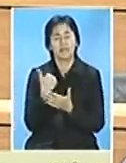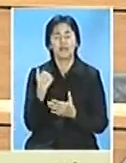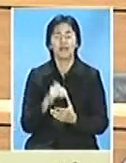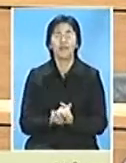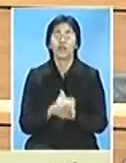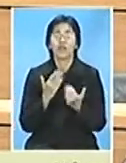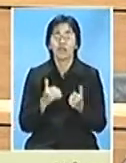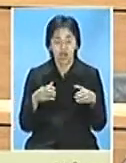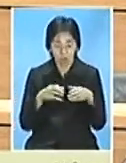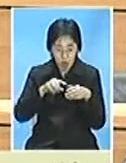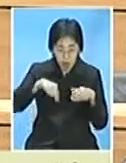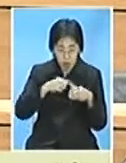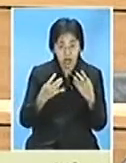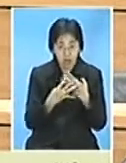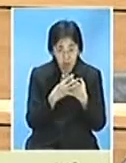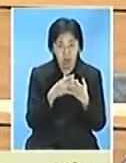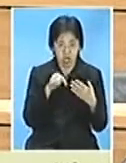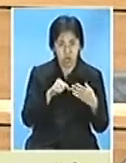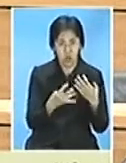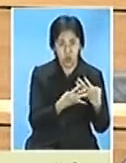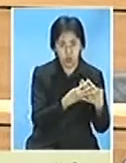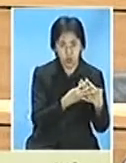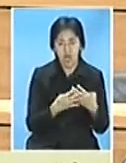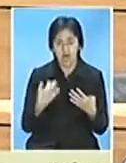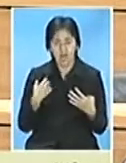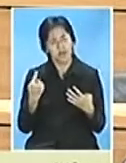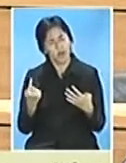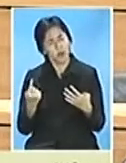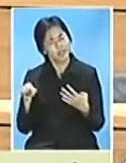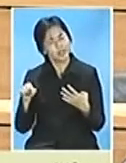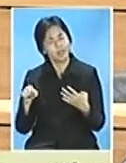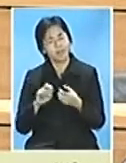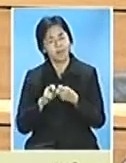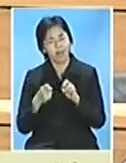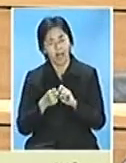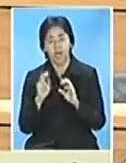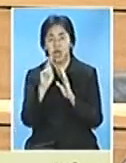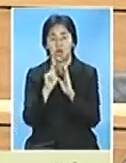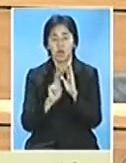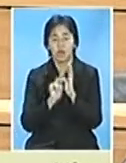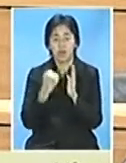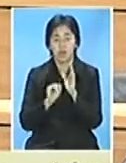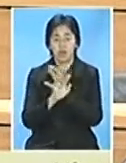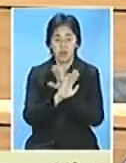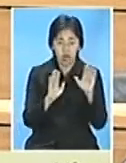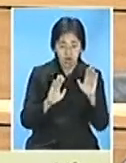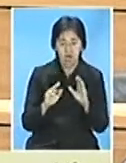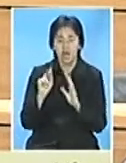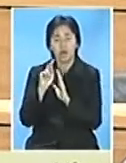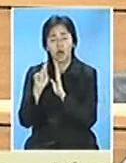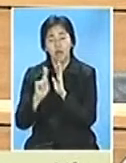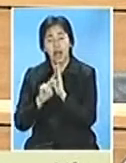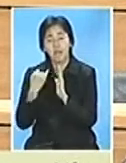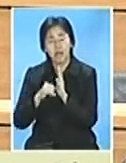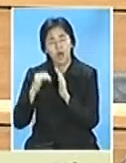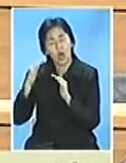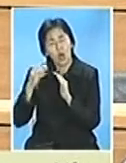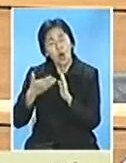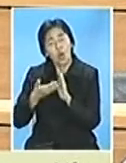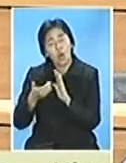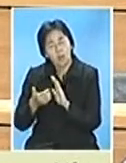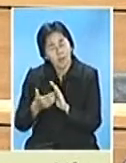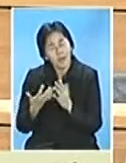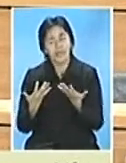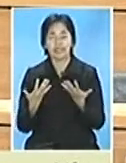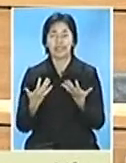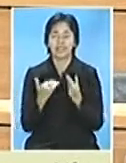ไปกับนักโทษหมู่มากซึ่งต้องโทษอยู่แล้วซึ่งเป็นการนำการนิรโทษกรรมมาปะปนกับการให้อภัยโทษและเป็นการใช้อ